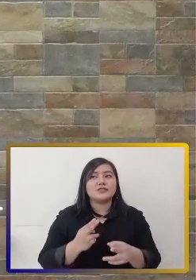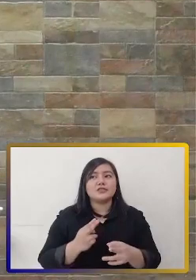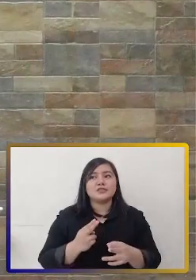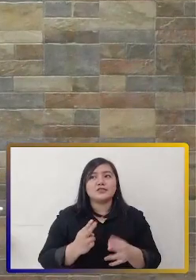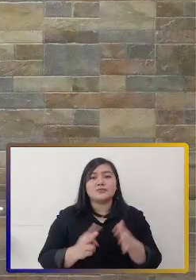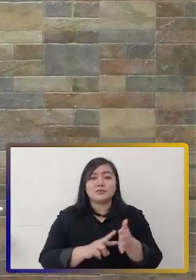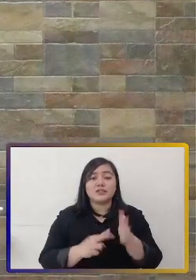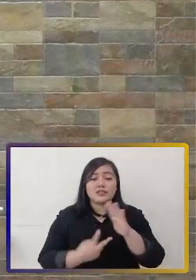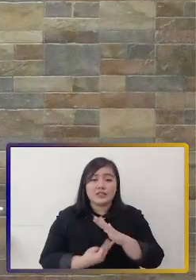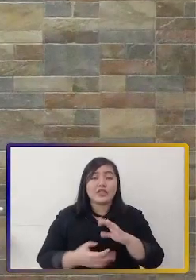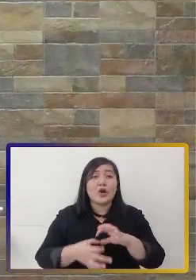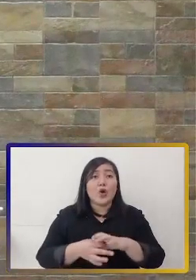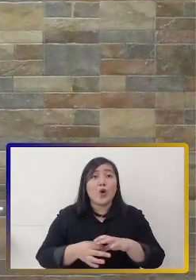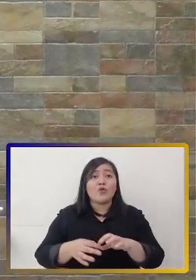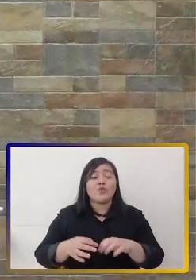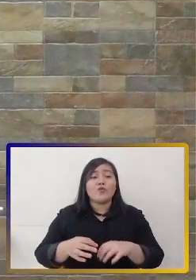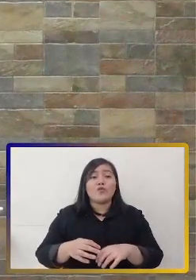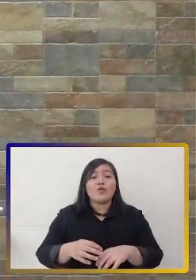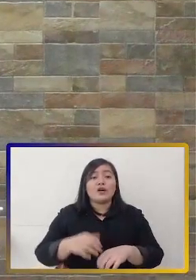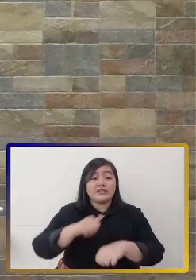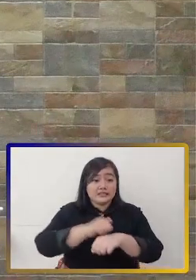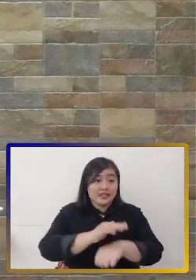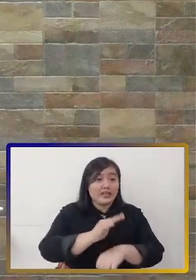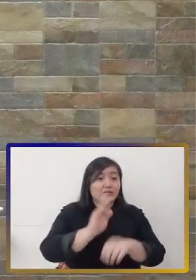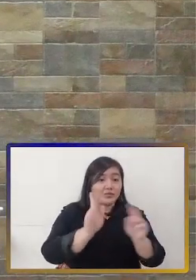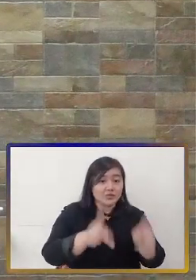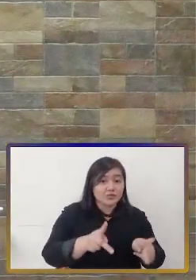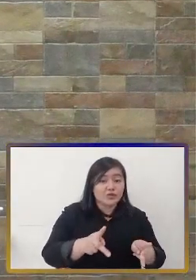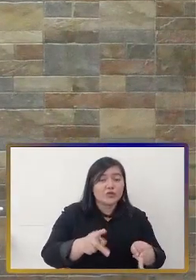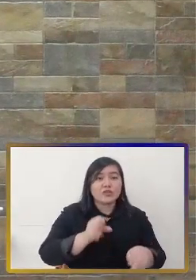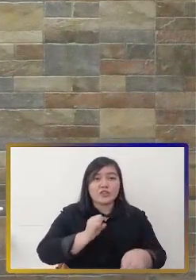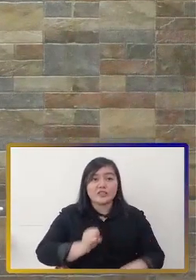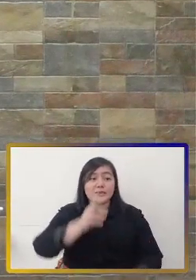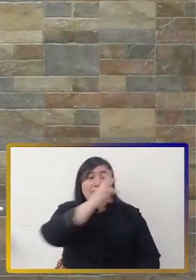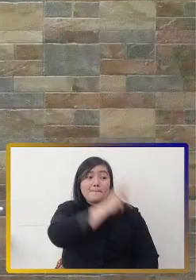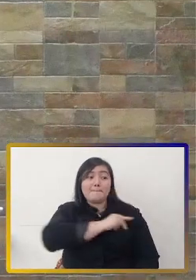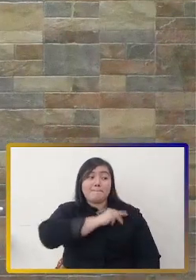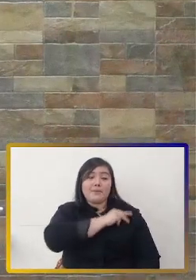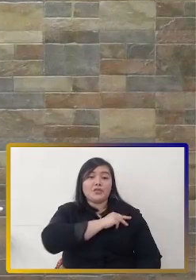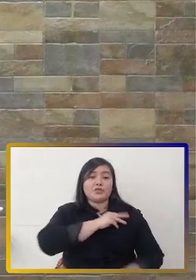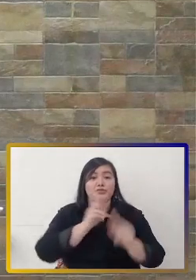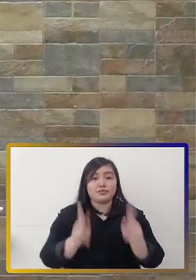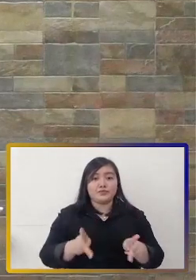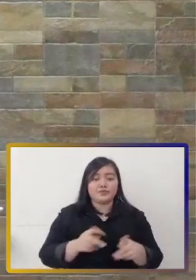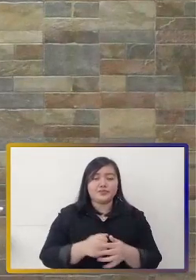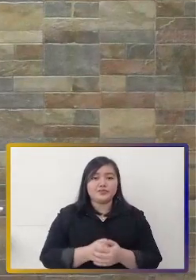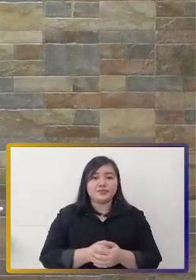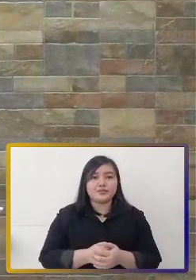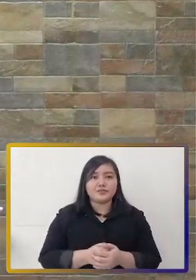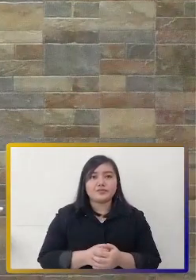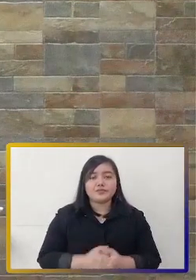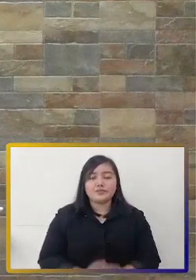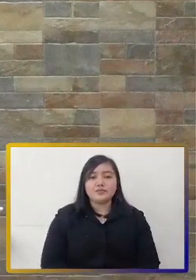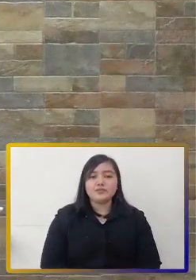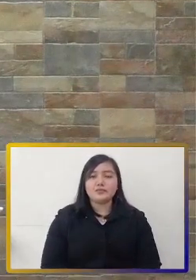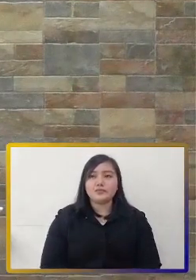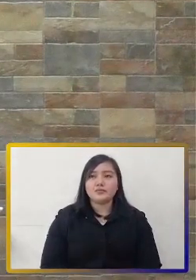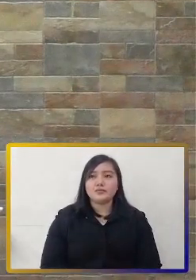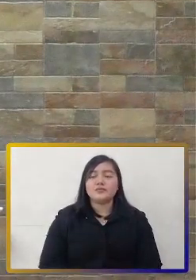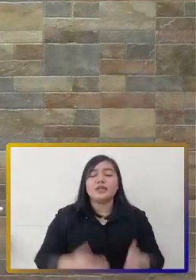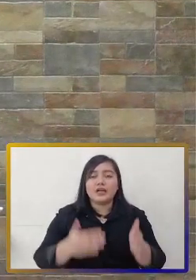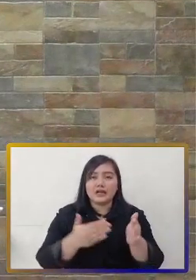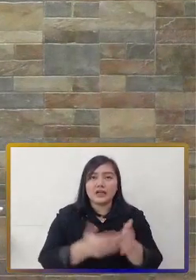missionary. Alright? So, uliulit ko po. Ang mga pinakanagpatuloy as the apostles, which in Greek word